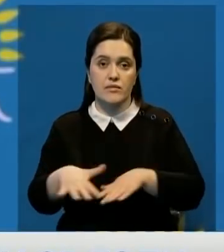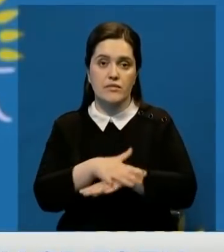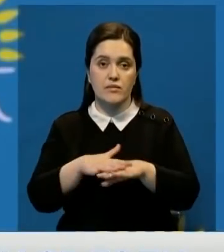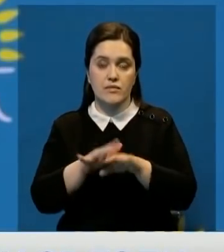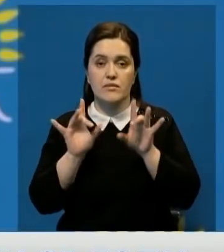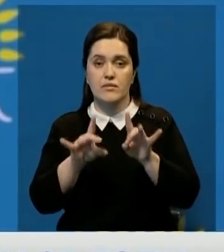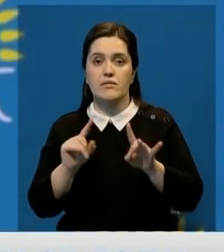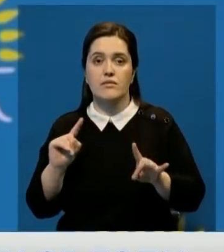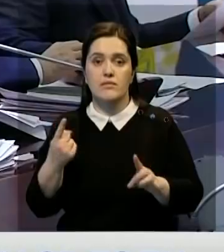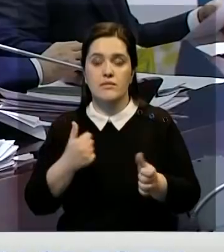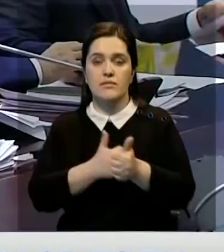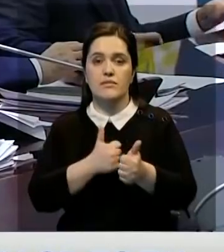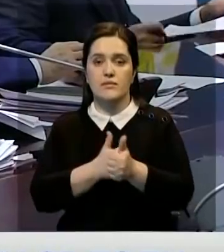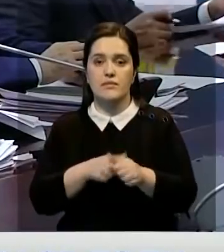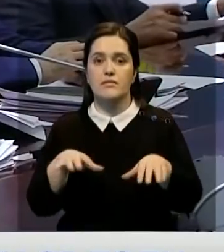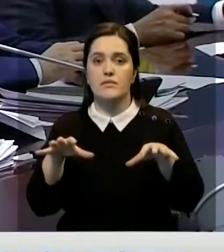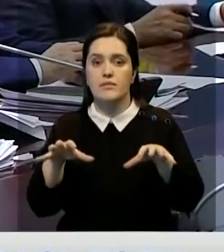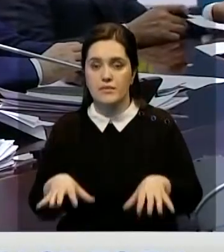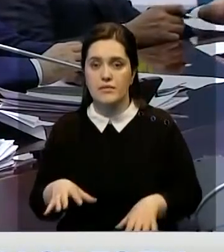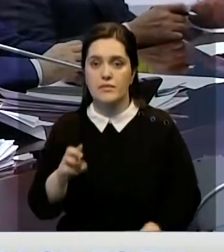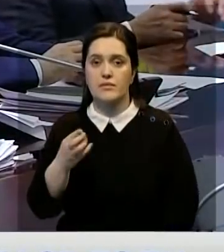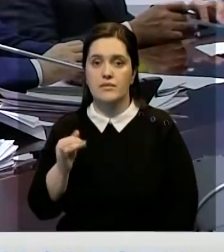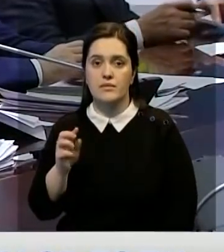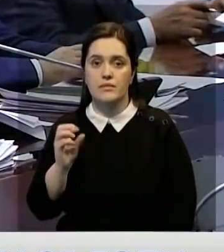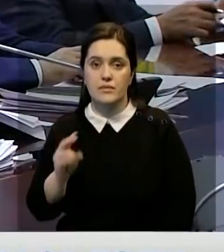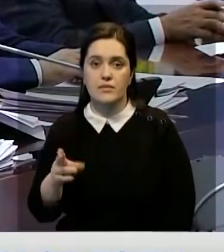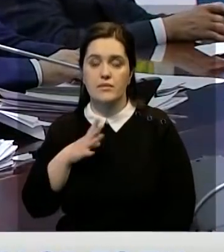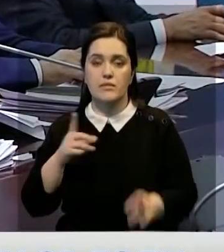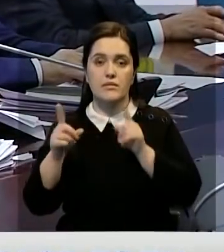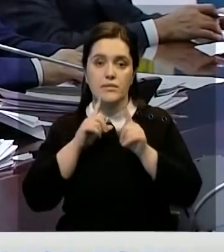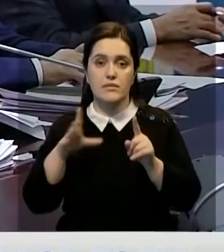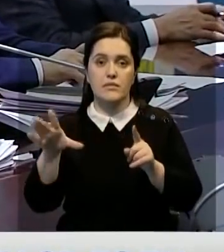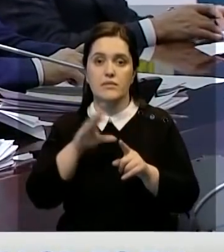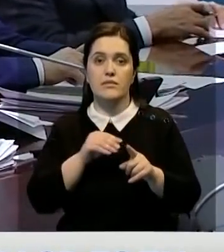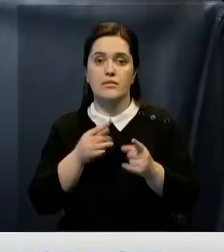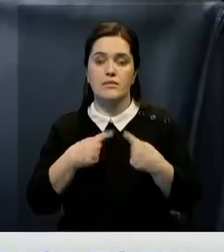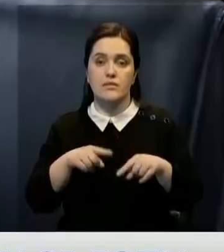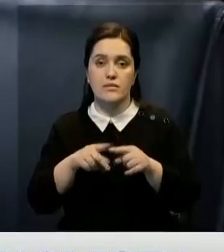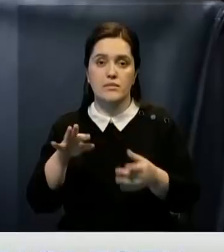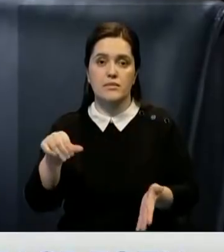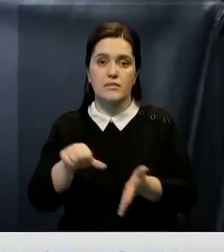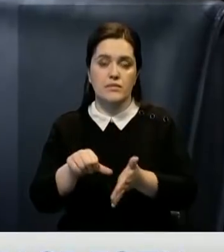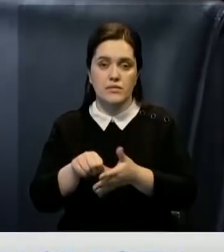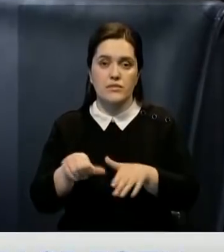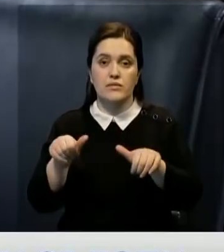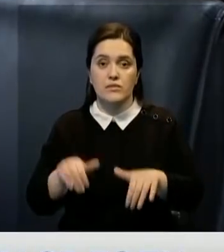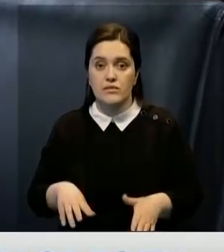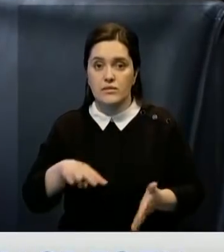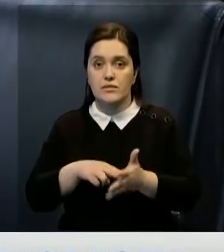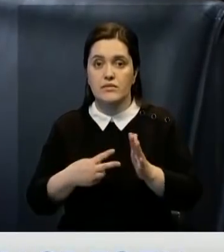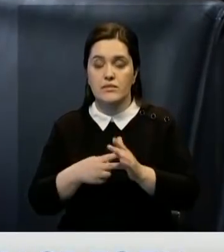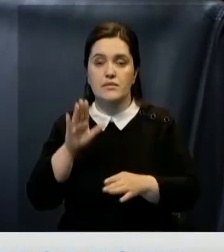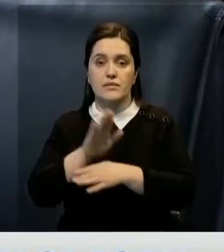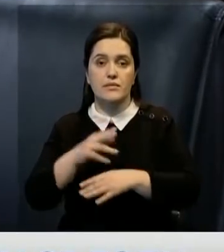населения об этом рассказал первый зампредседателя бауыржан байбек он провел совещание со всеми региональными филиалами по участию в решении